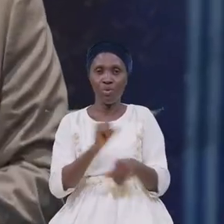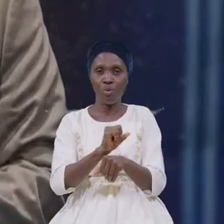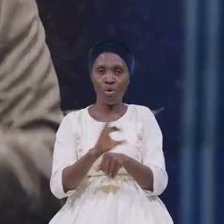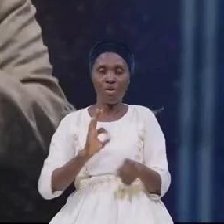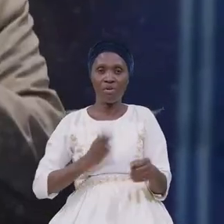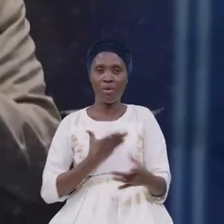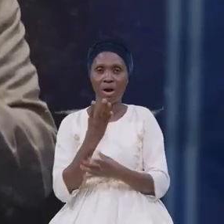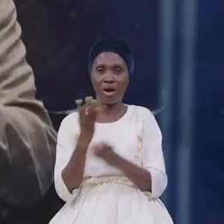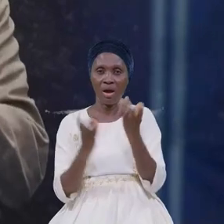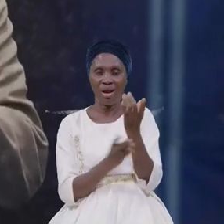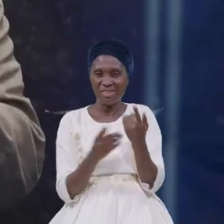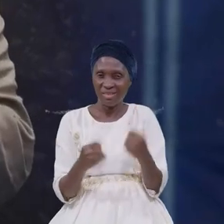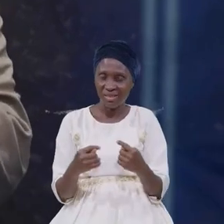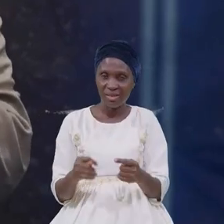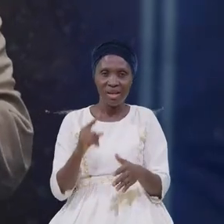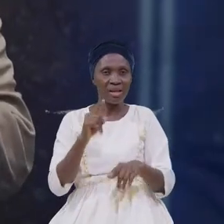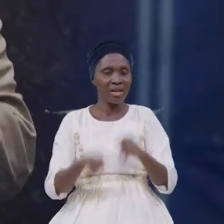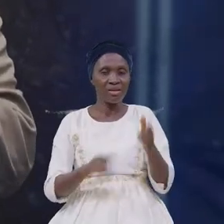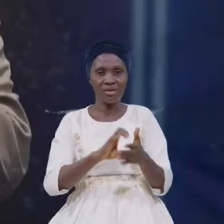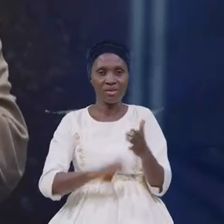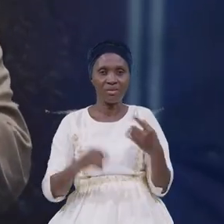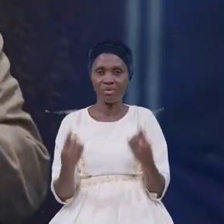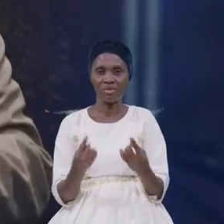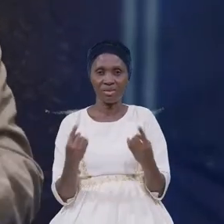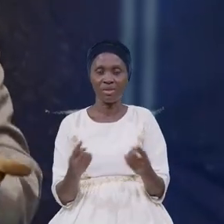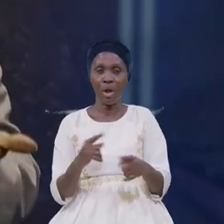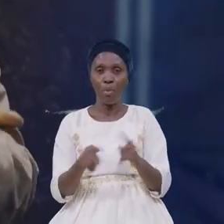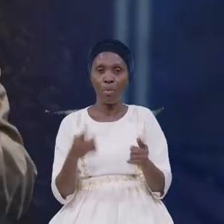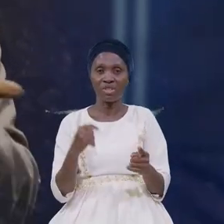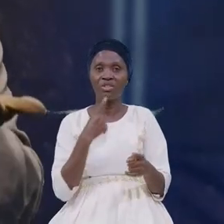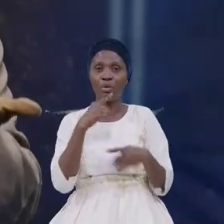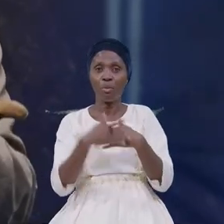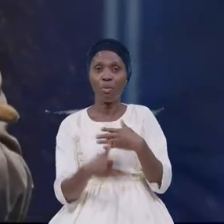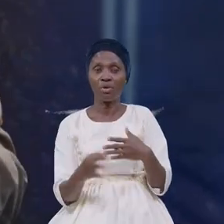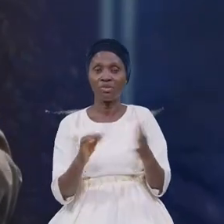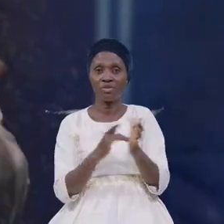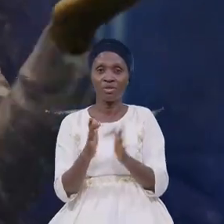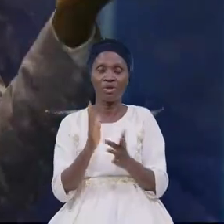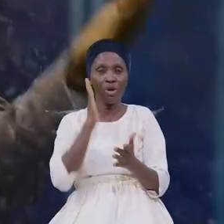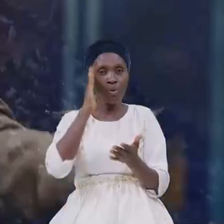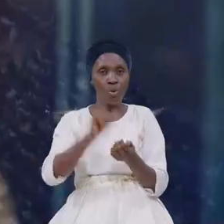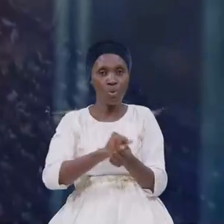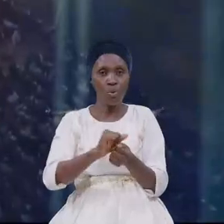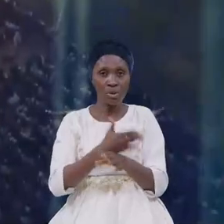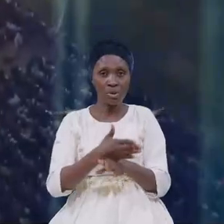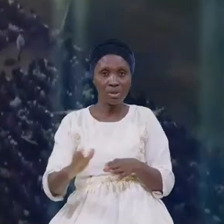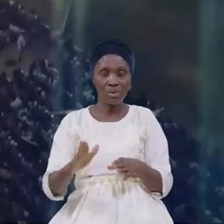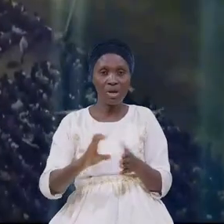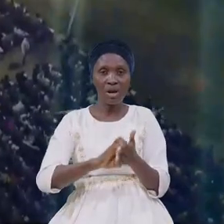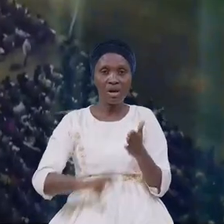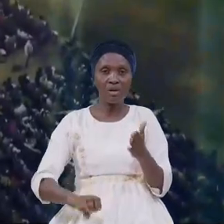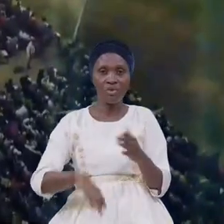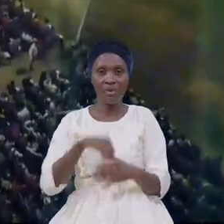cœur. Mais pour le péché là, on ne peut pas faire ça. C'est le sang de Jésus qui va